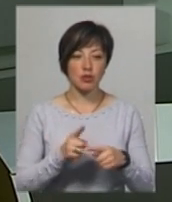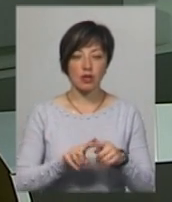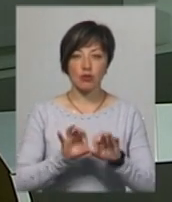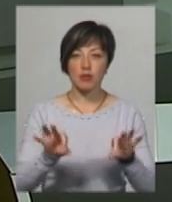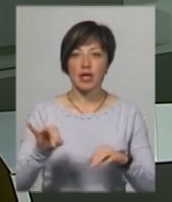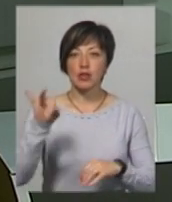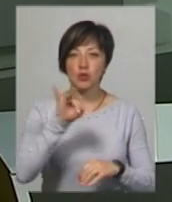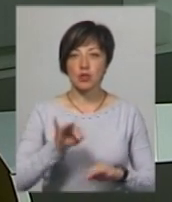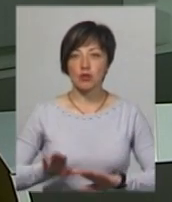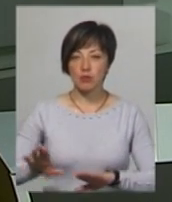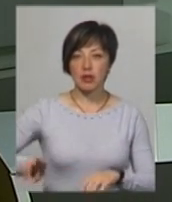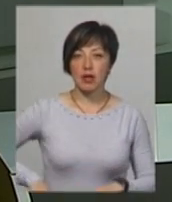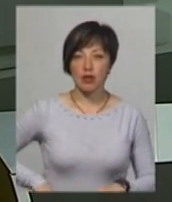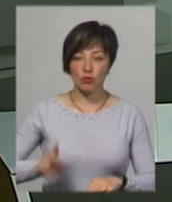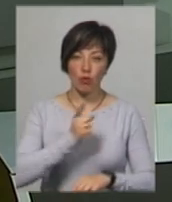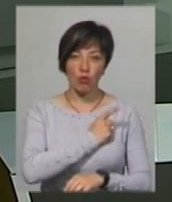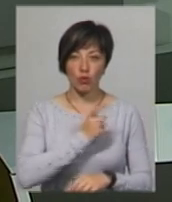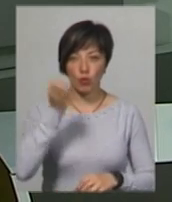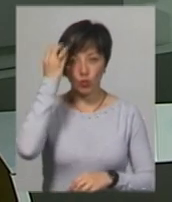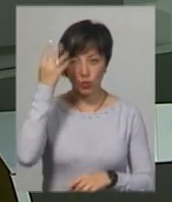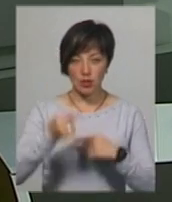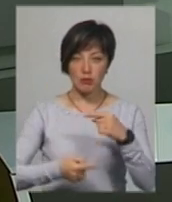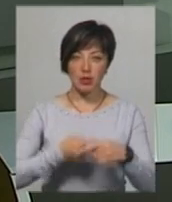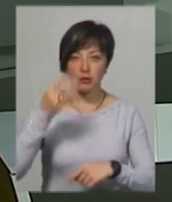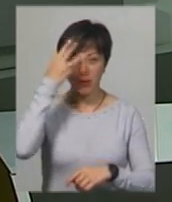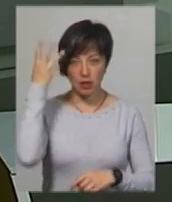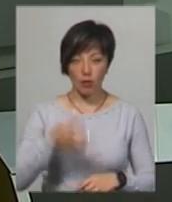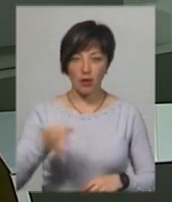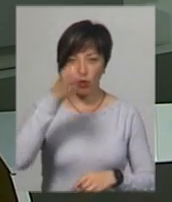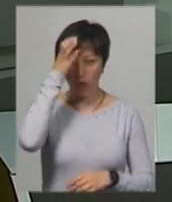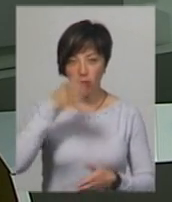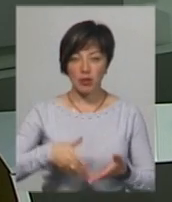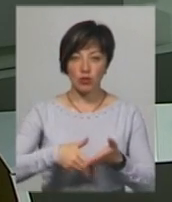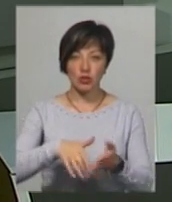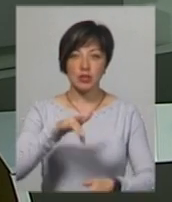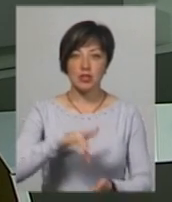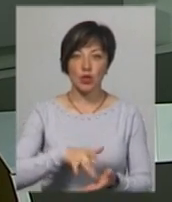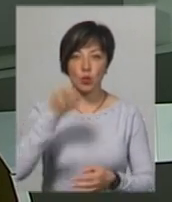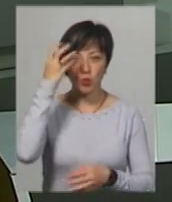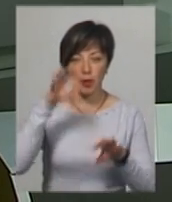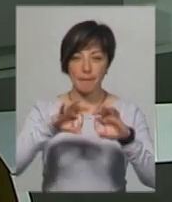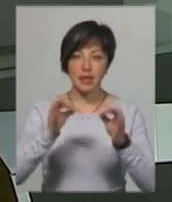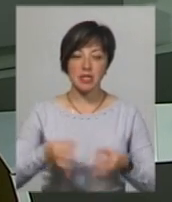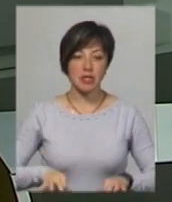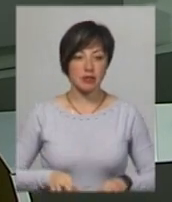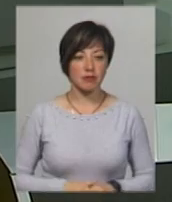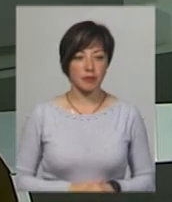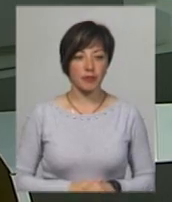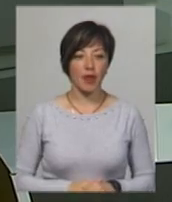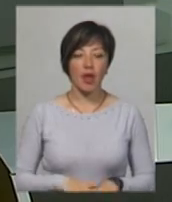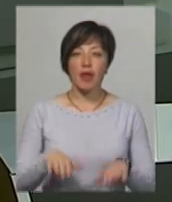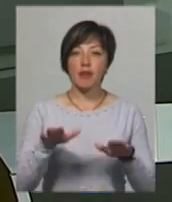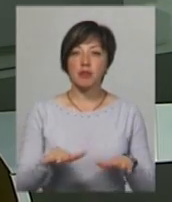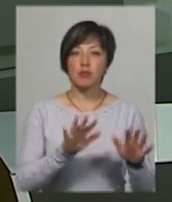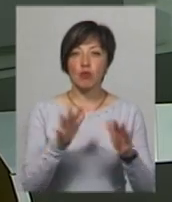розповів історик, заступник директора з охорони культурної спадщини Хмельницького обласного науково-методичного центру культури і мистецтва Сергій Шпаковський. На